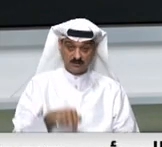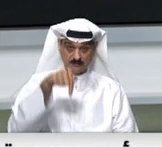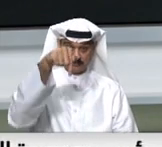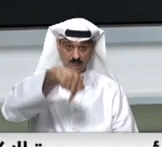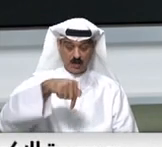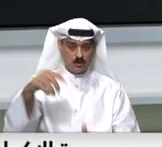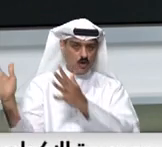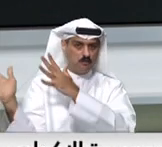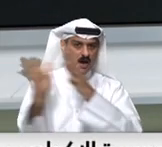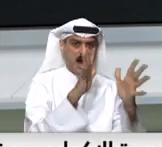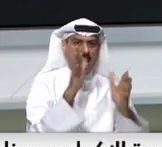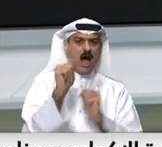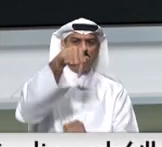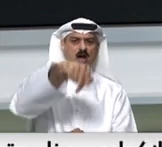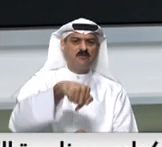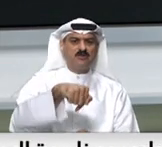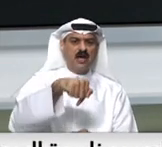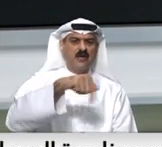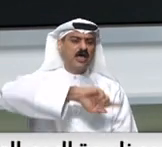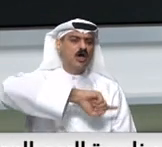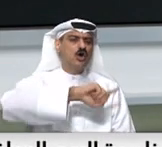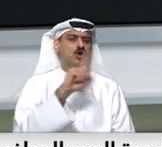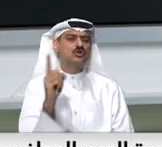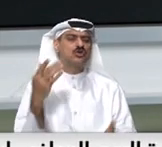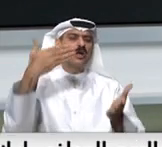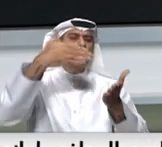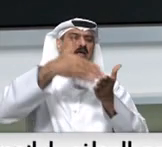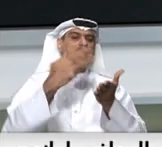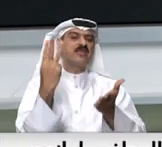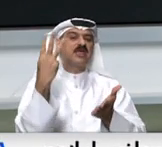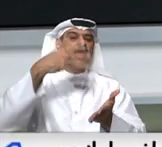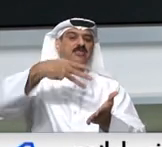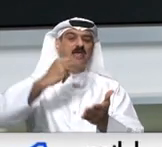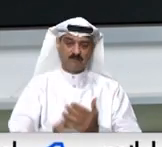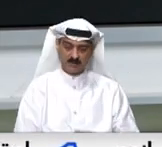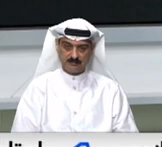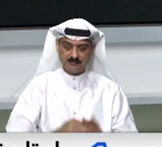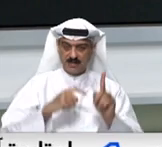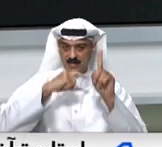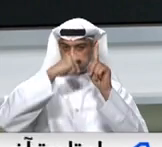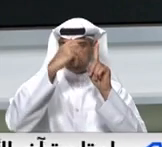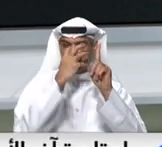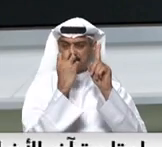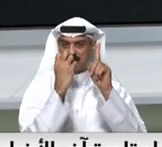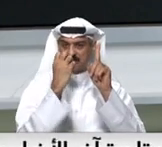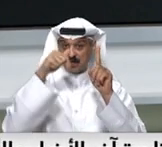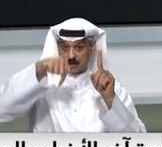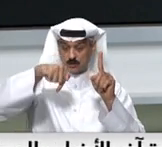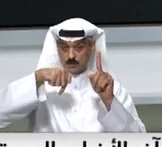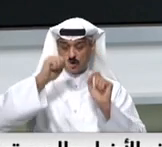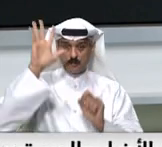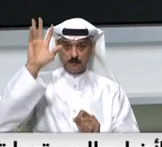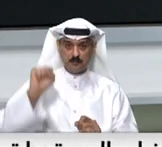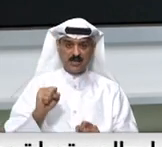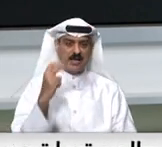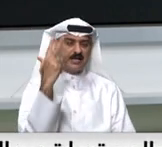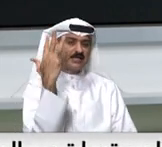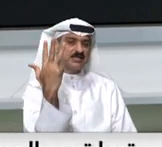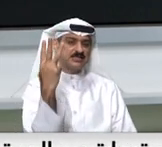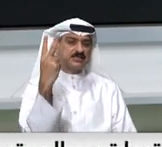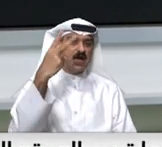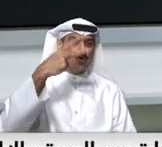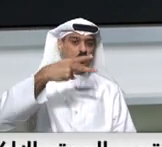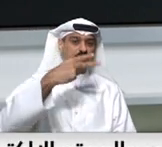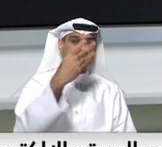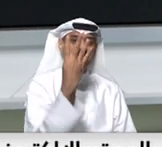الهواء والكوس راح يستمر ويانا كعد اقصى في سرعته الى الثلاثين كيلو متر في الساعه درجات الحراره الساعه 12 تتراوح ما بين 29 الى